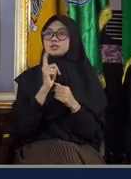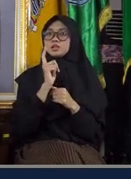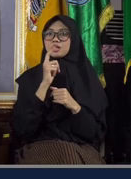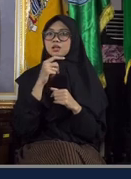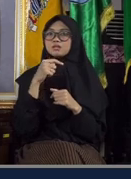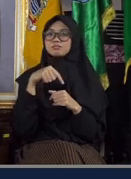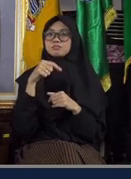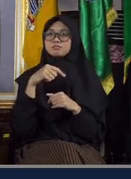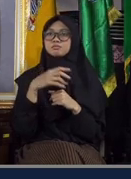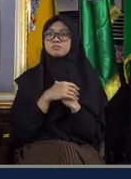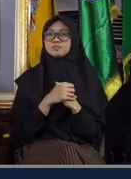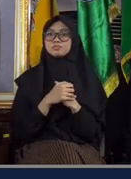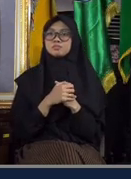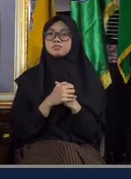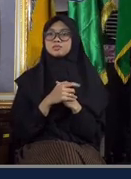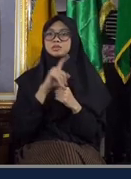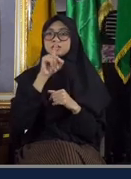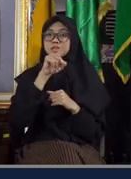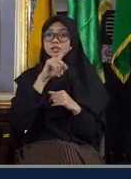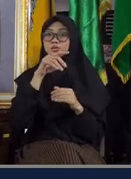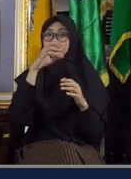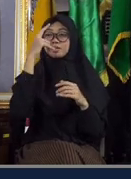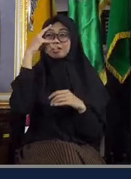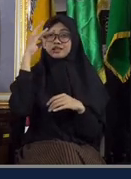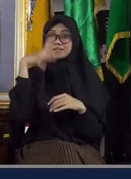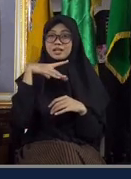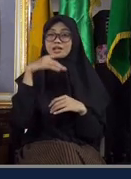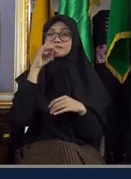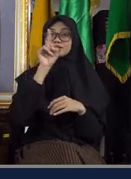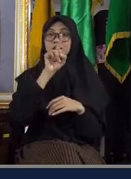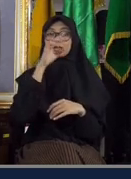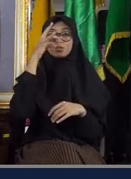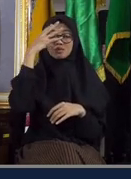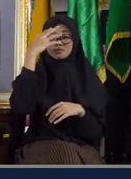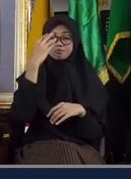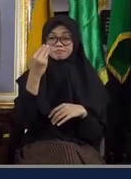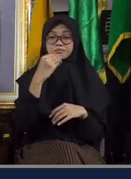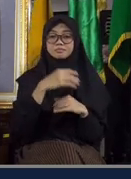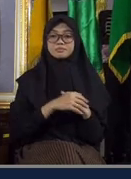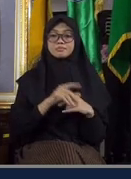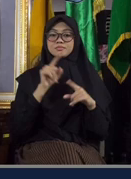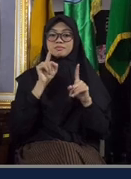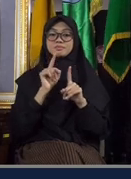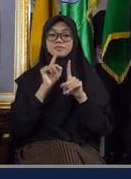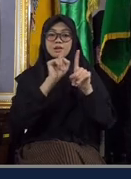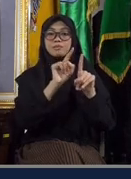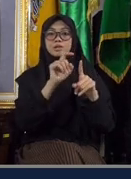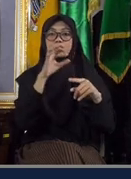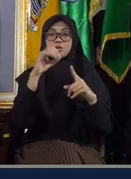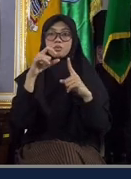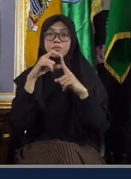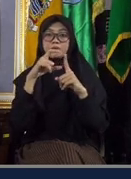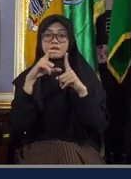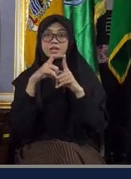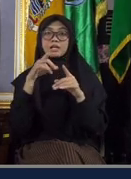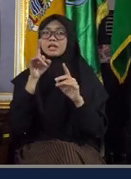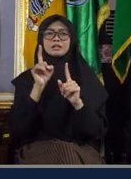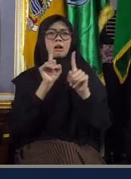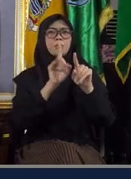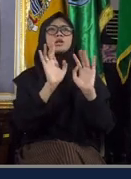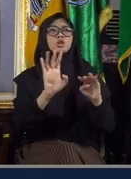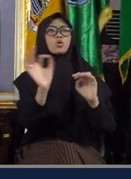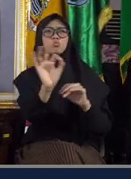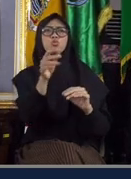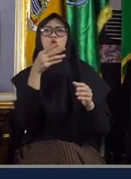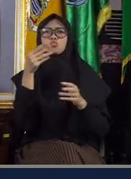satu Polres mendampingi satu Desa satu kode mendampingi satu Desa tidak ngasih duit tuh nanti dengan Jaksa